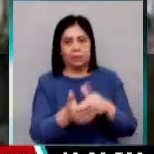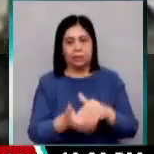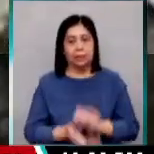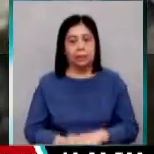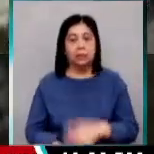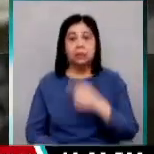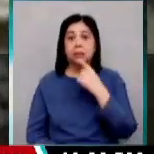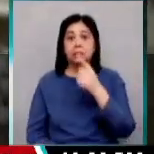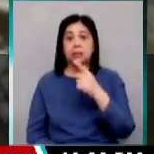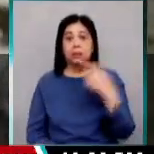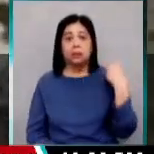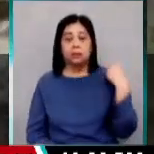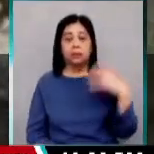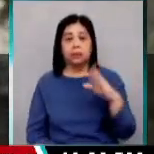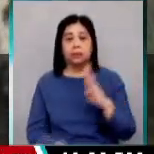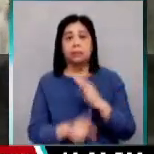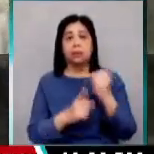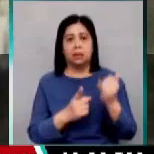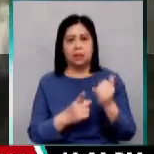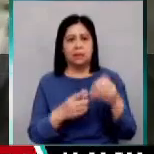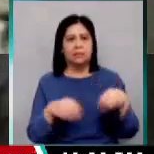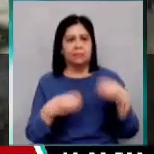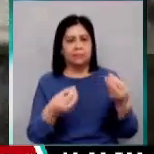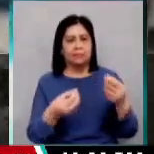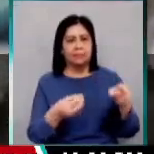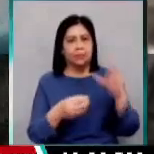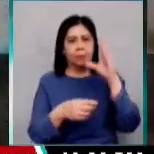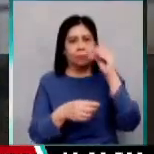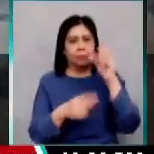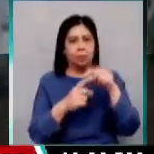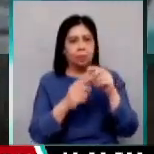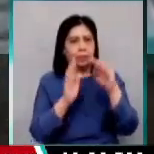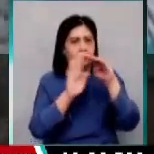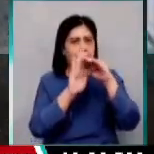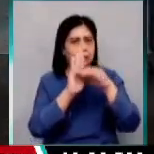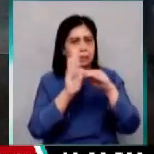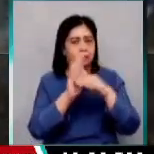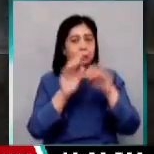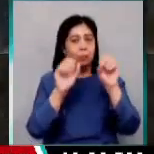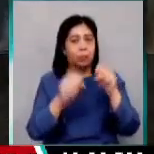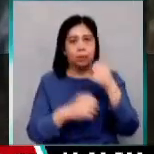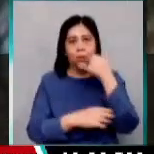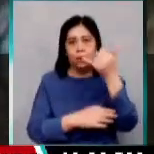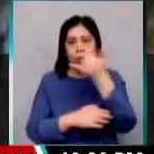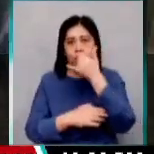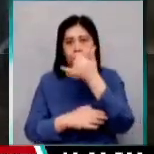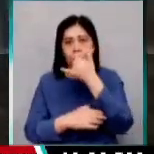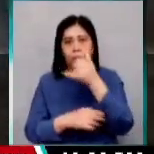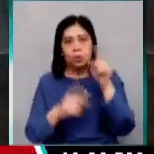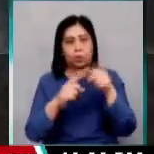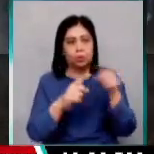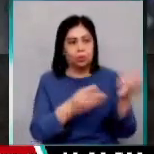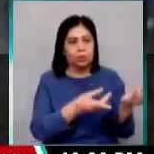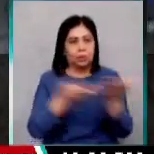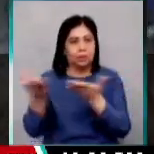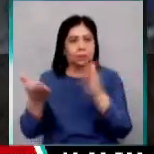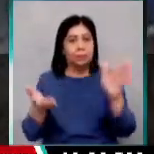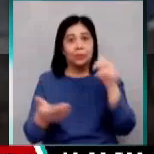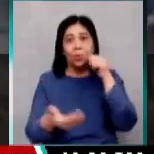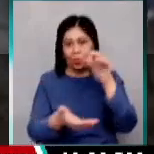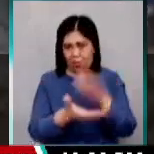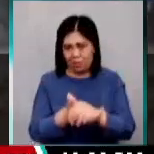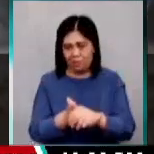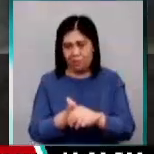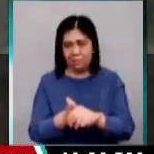opisyal ng barangay, binigyan naman nila ang lalaki ng listahan ng mga pwedeng tawagan para madala sa ospital ang misis. Dati na